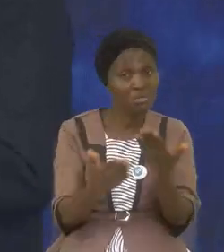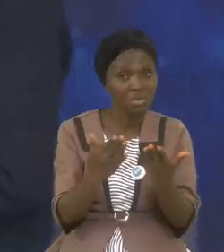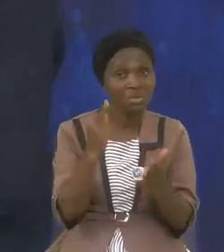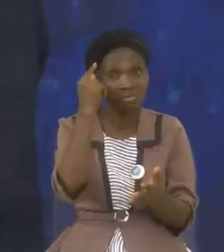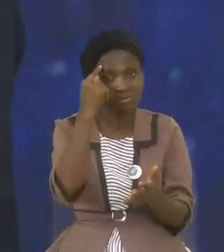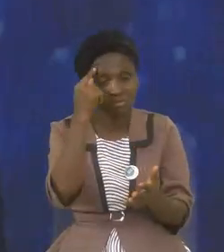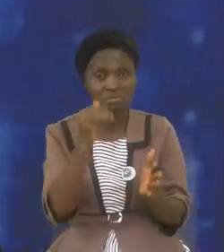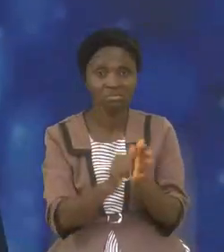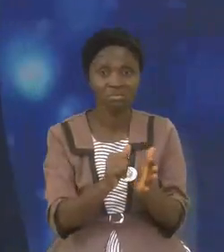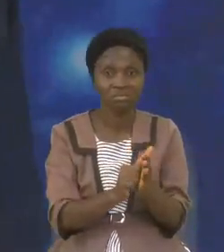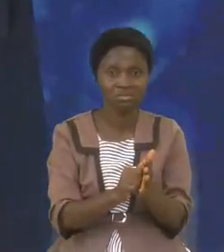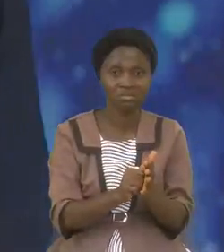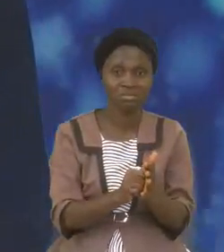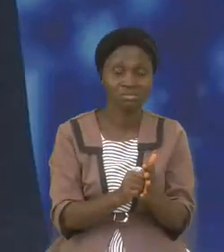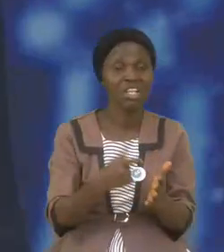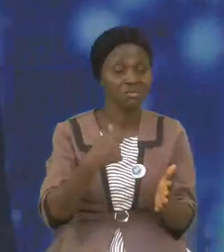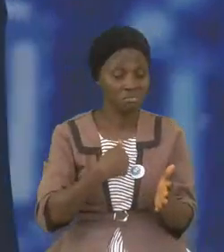le premier...